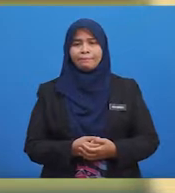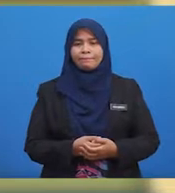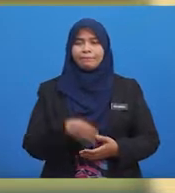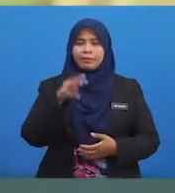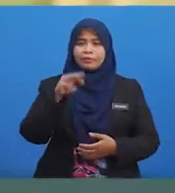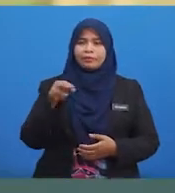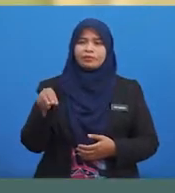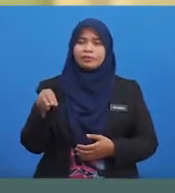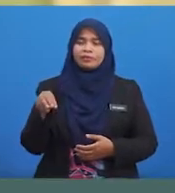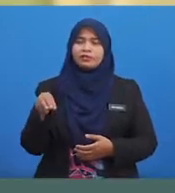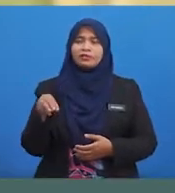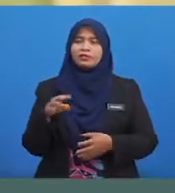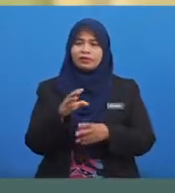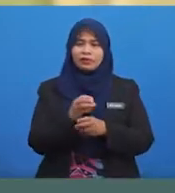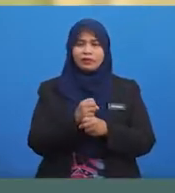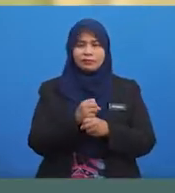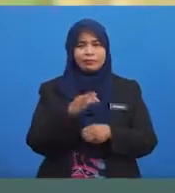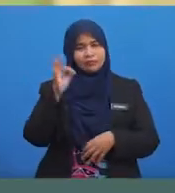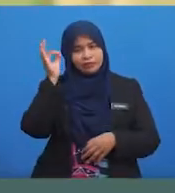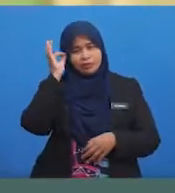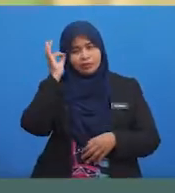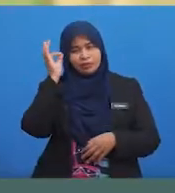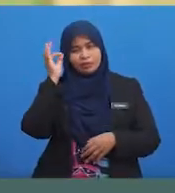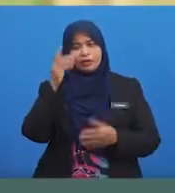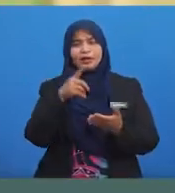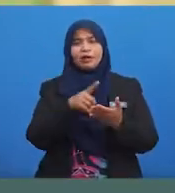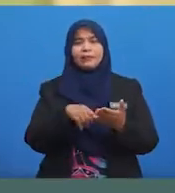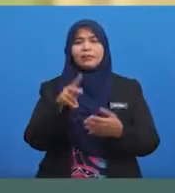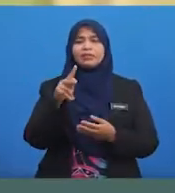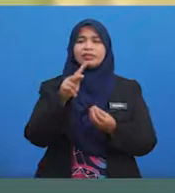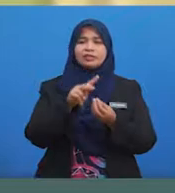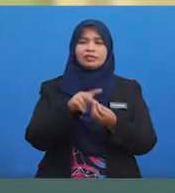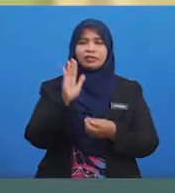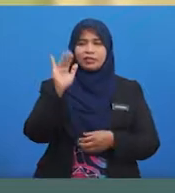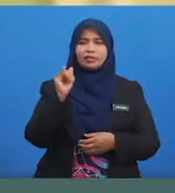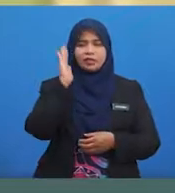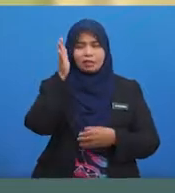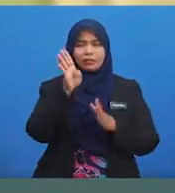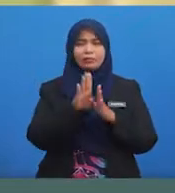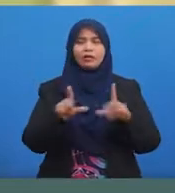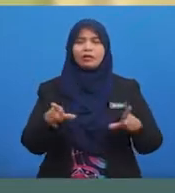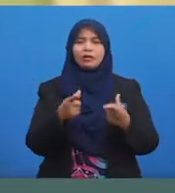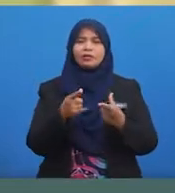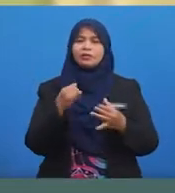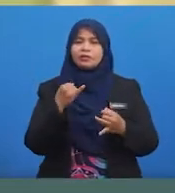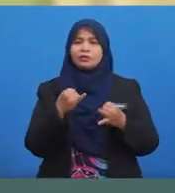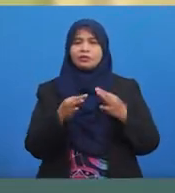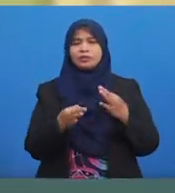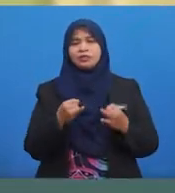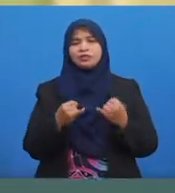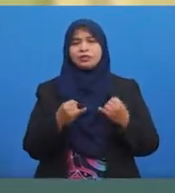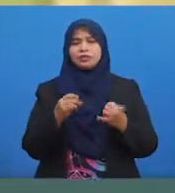murid-murid dapat Bayar tol Apakah pesan yang mungkin Ndak ku jika kita tidak